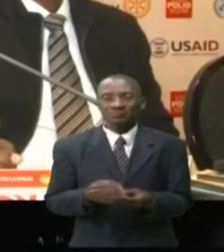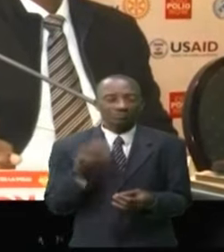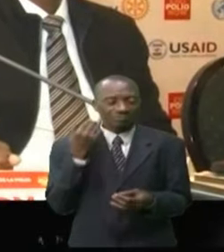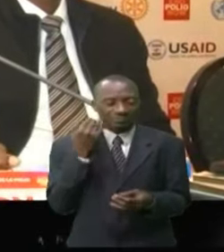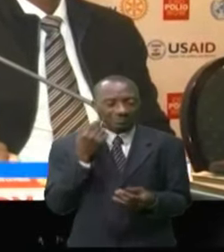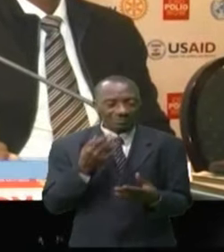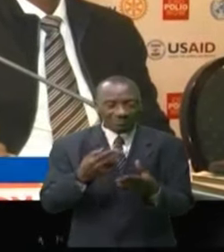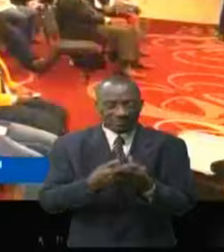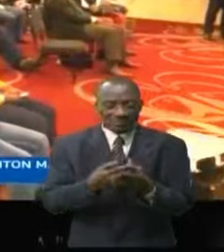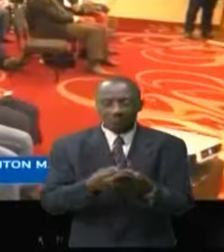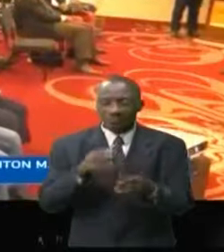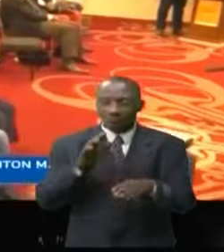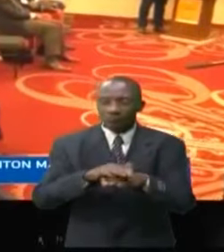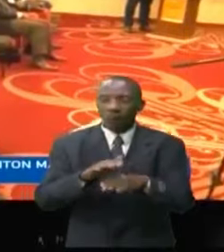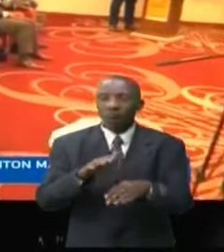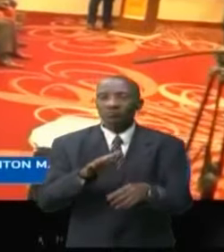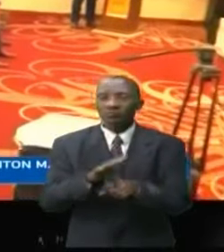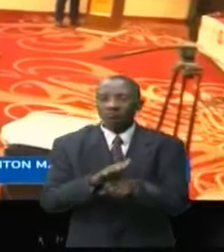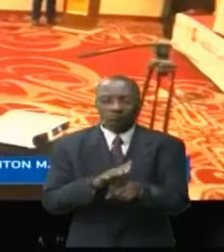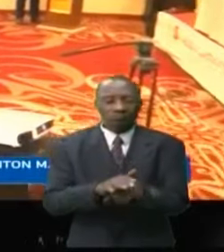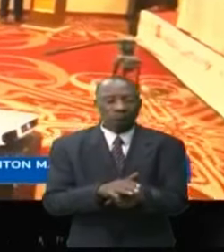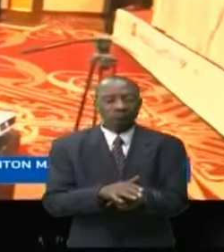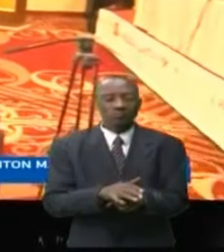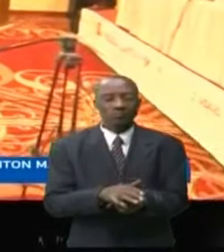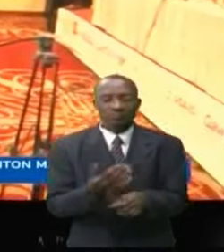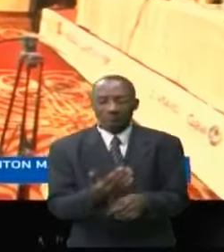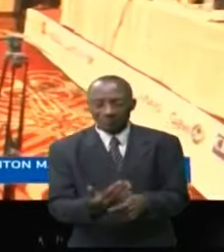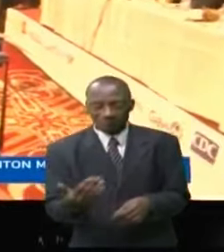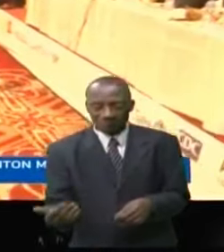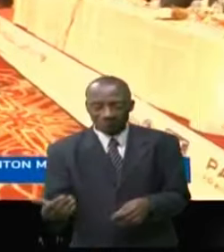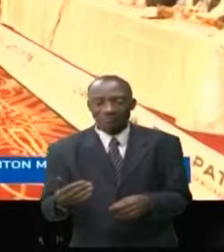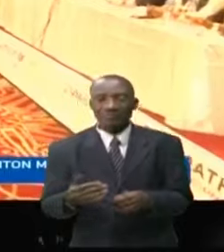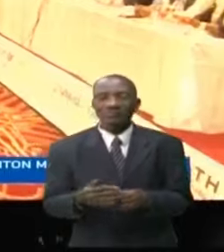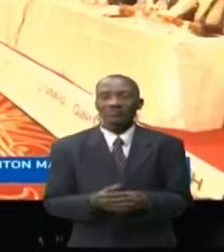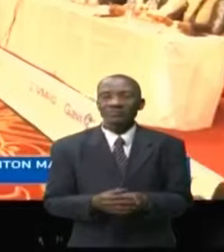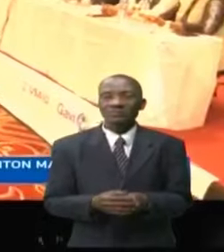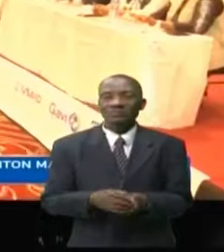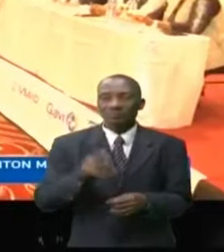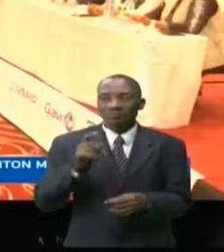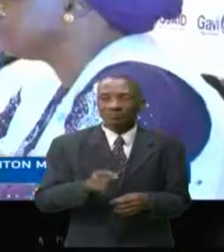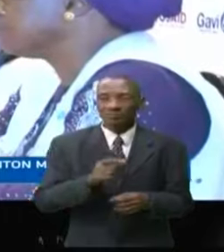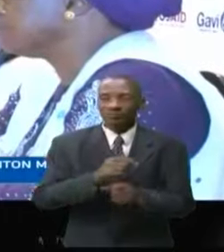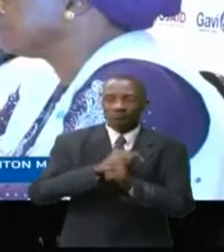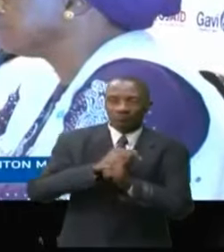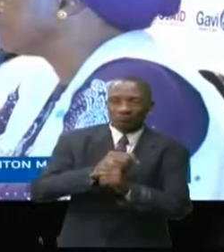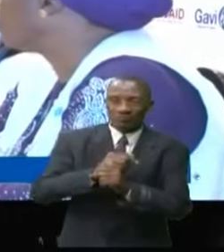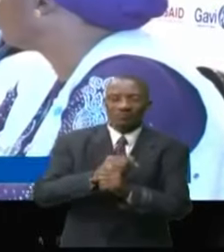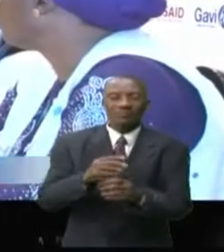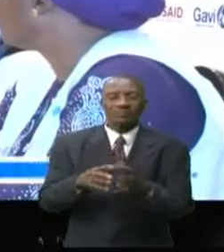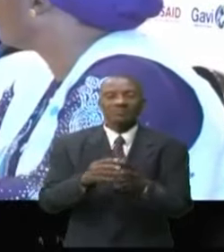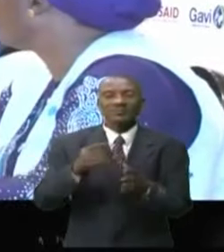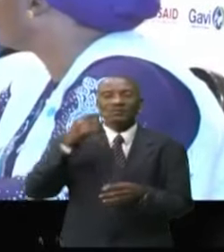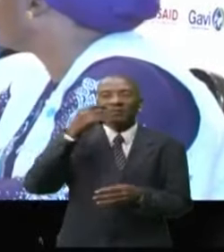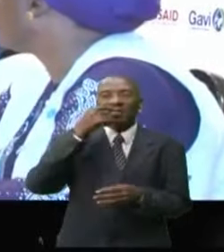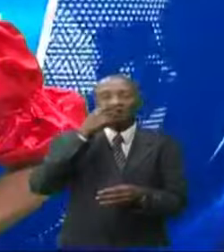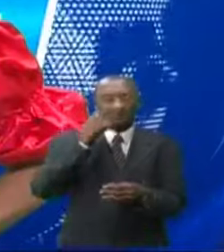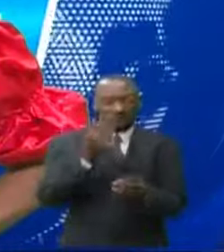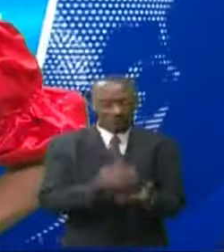cette année un plan stratégique a été mis en place avec une série d'interventions pour faire face à cette